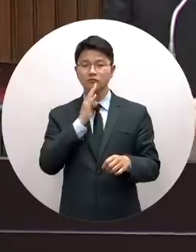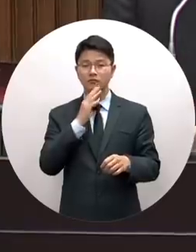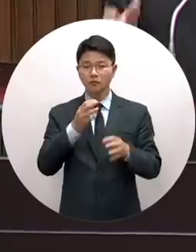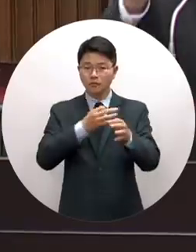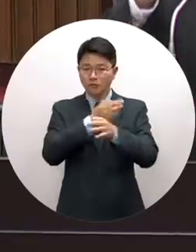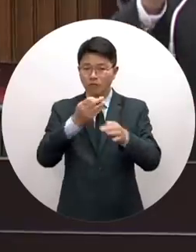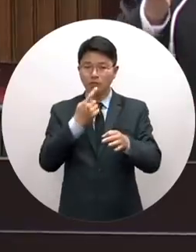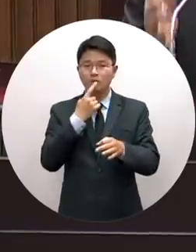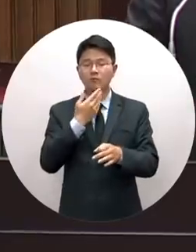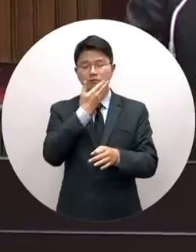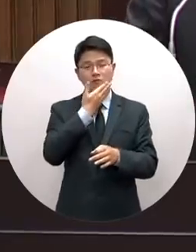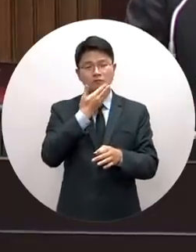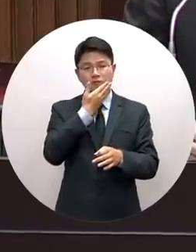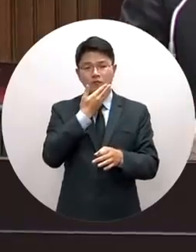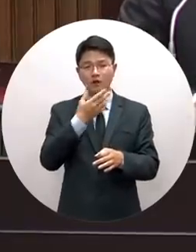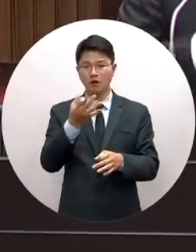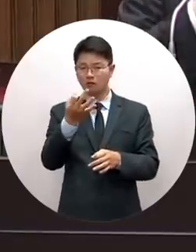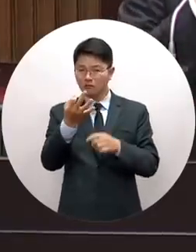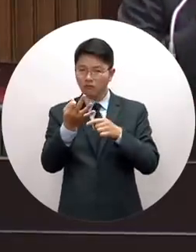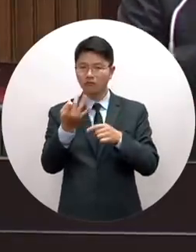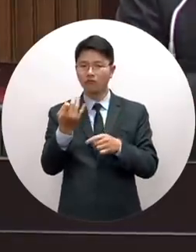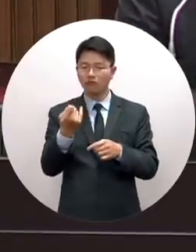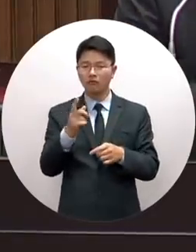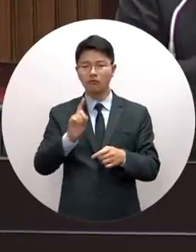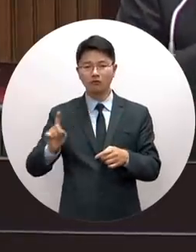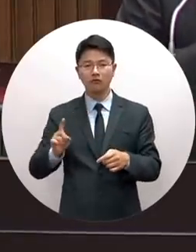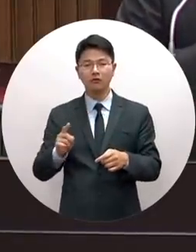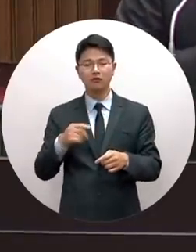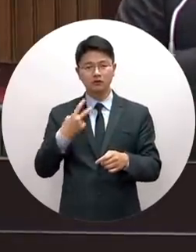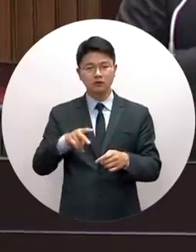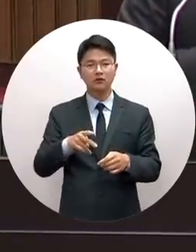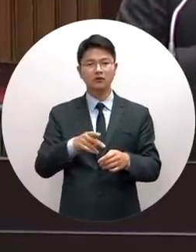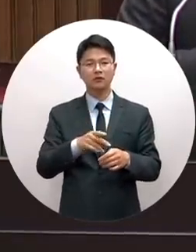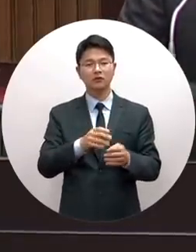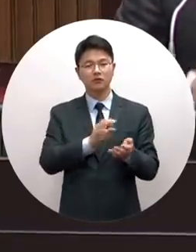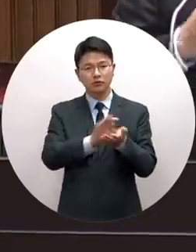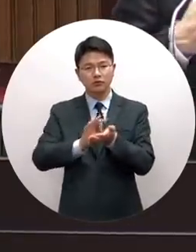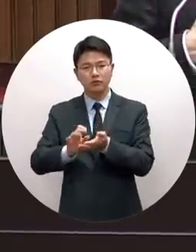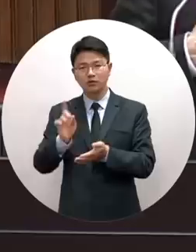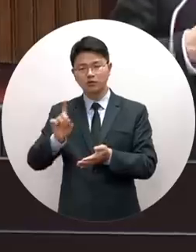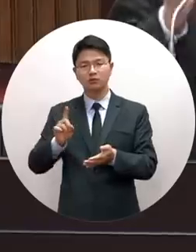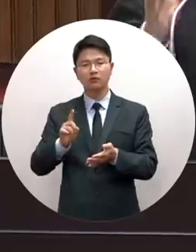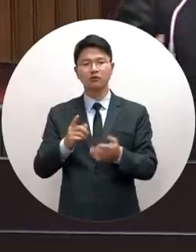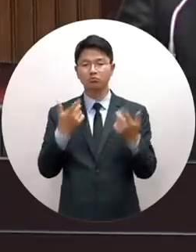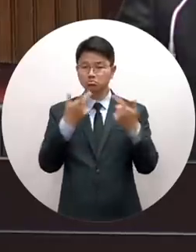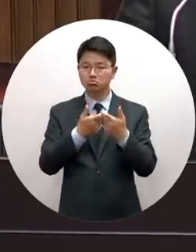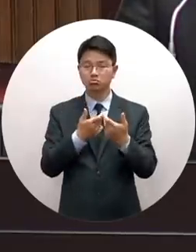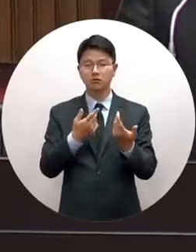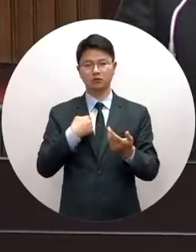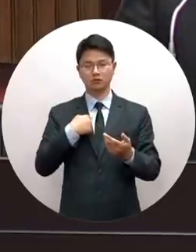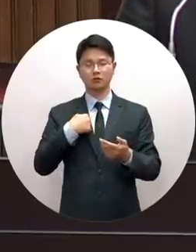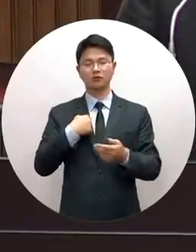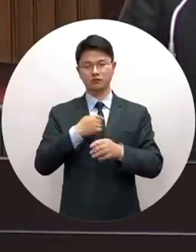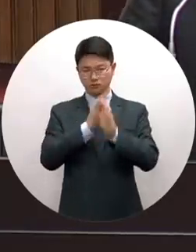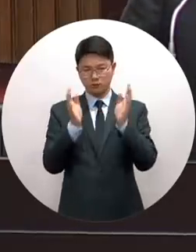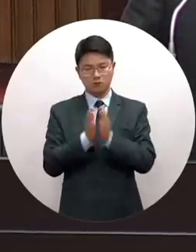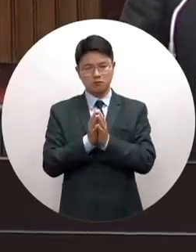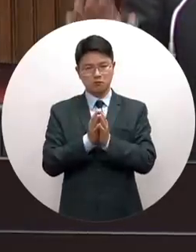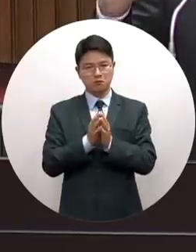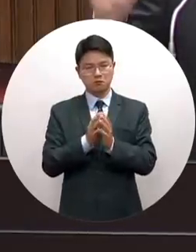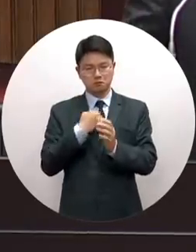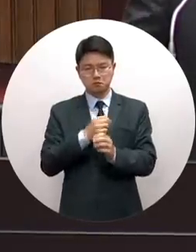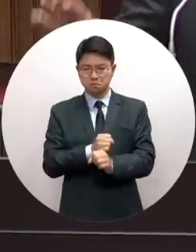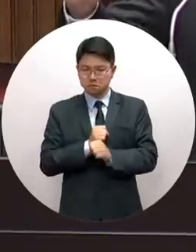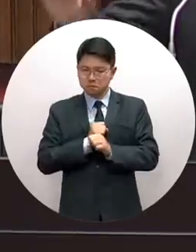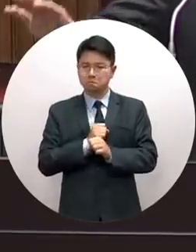利？那到底是多少钱啊？应该怎么样做才是最妥适？那我一向都很慎重，